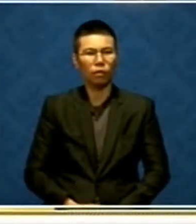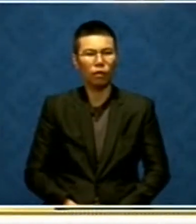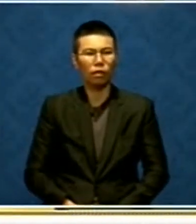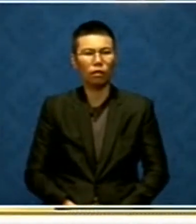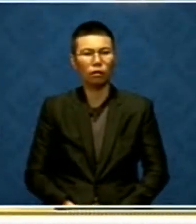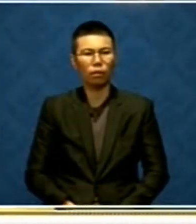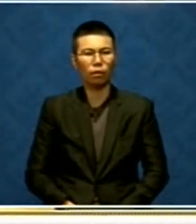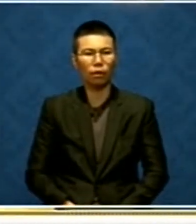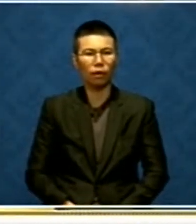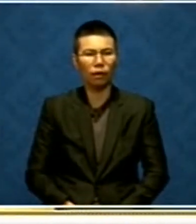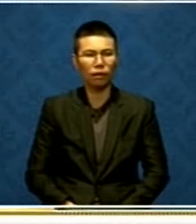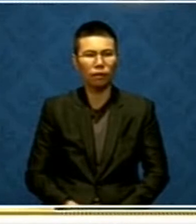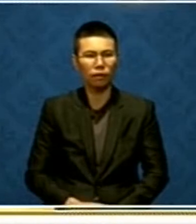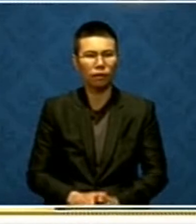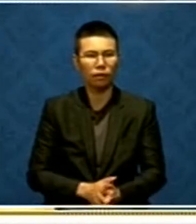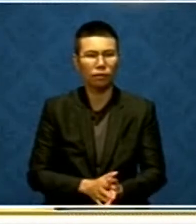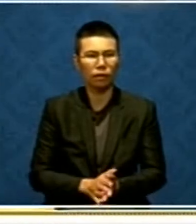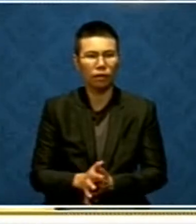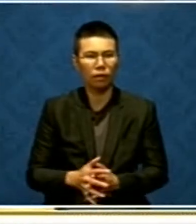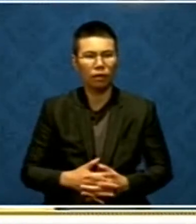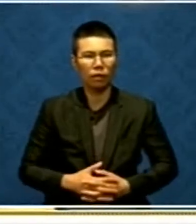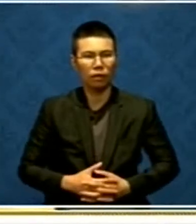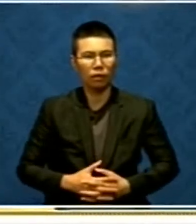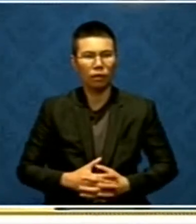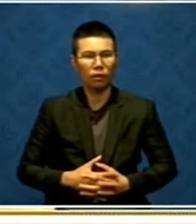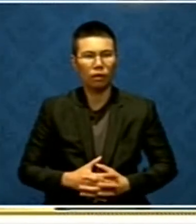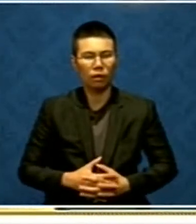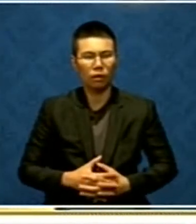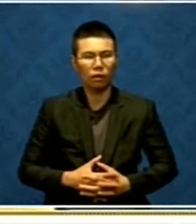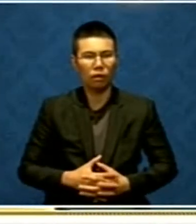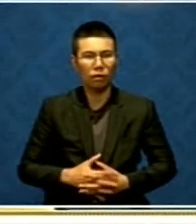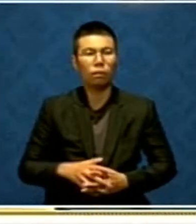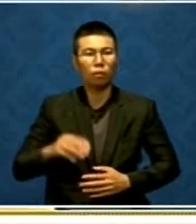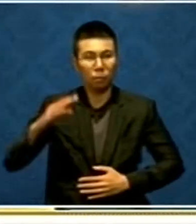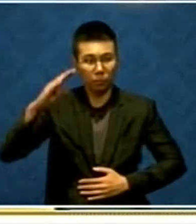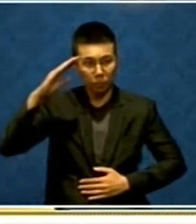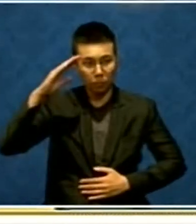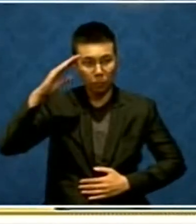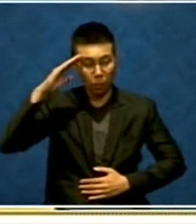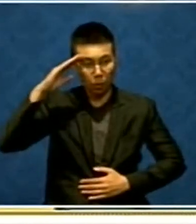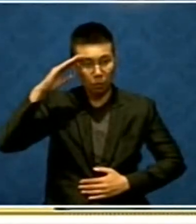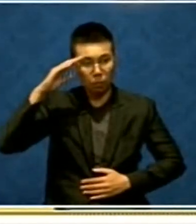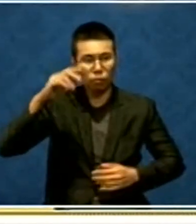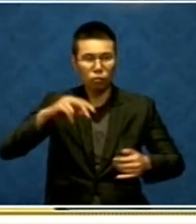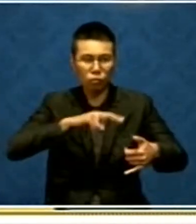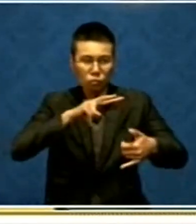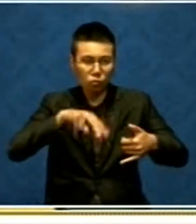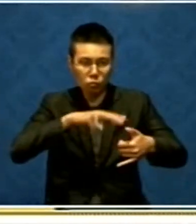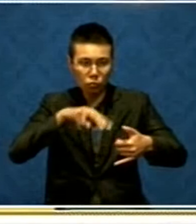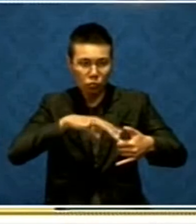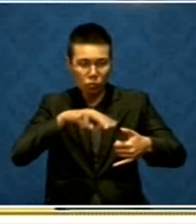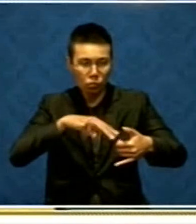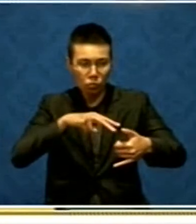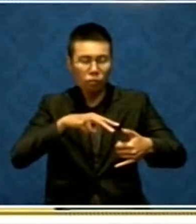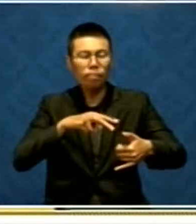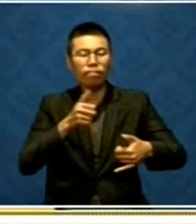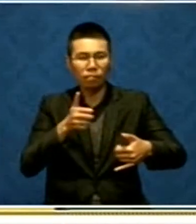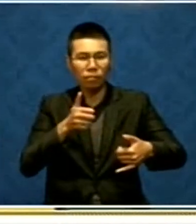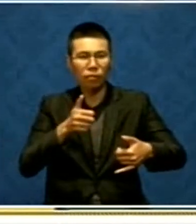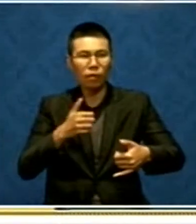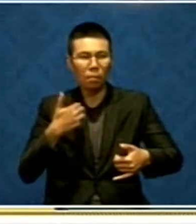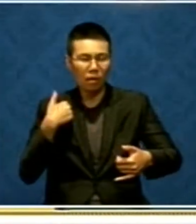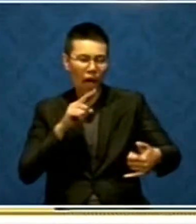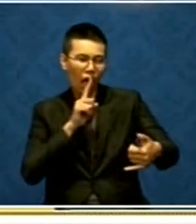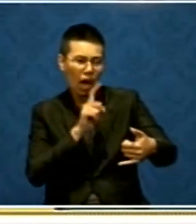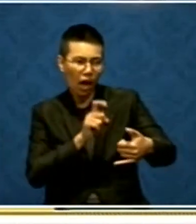ท่านรัฐมนตรีท่านให้สัมภาษณ์ไว้เมื่อวานซืนครับท่านบอกว่ากองทัพเขาก็ตรวจสอบของเขาต้องชมเขาสิต้องขอบคุณเขาเขาสอบสว